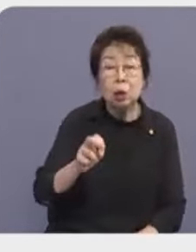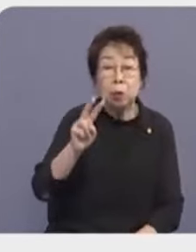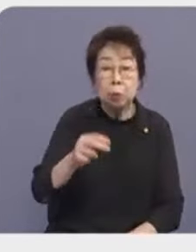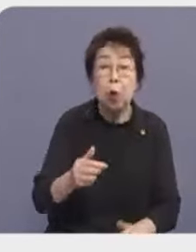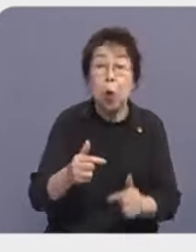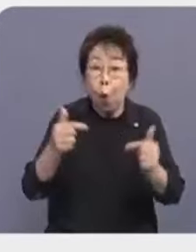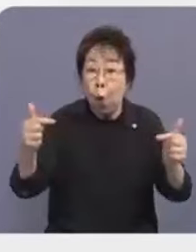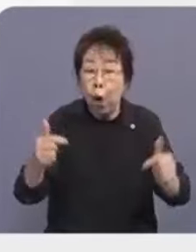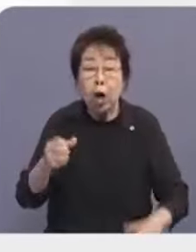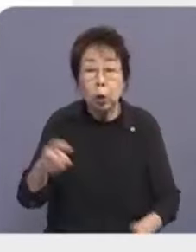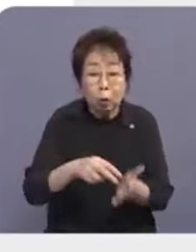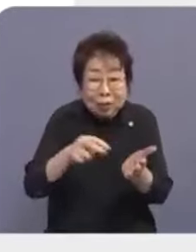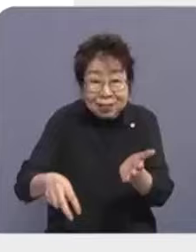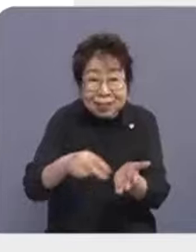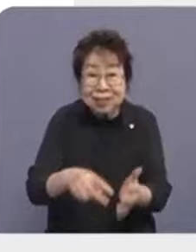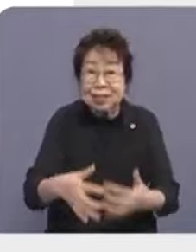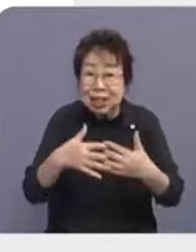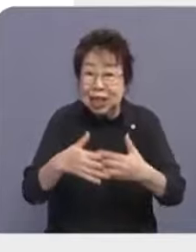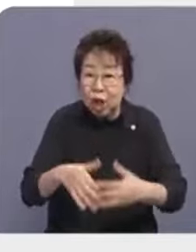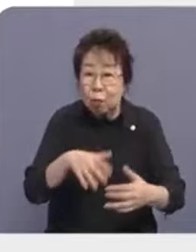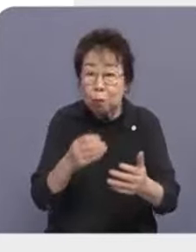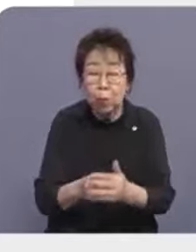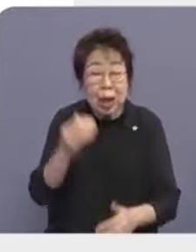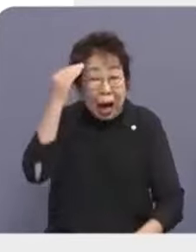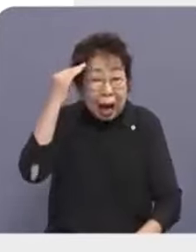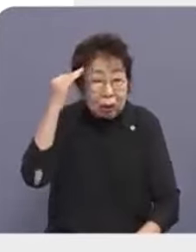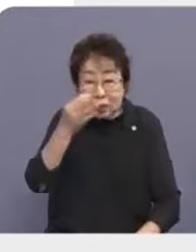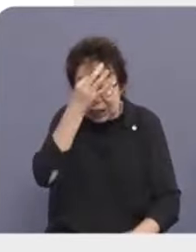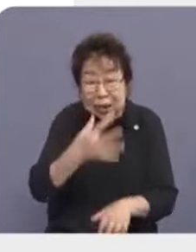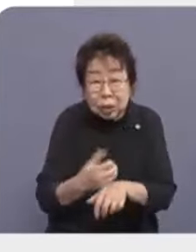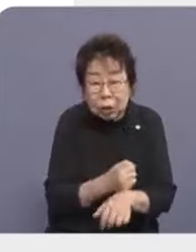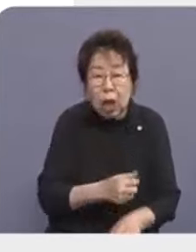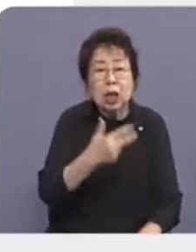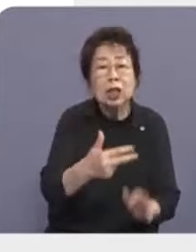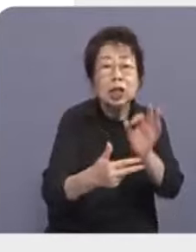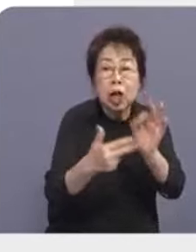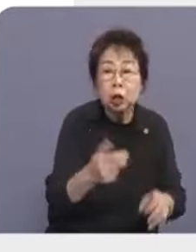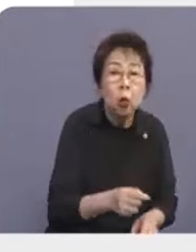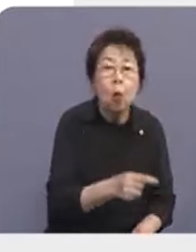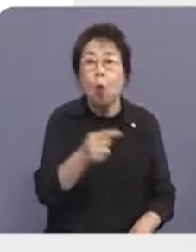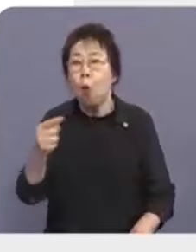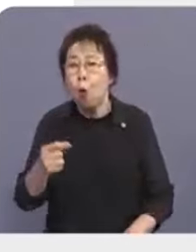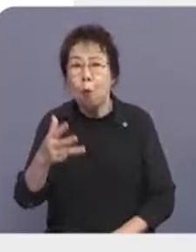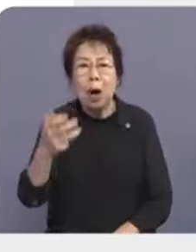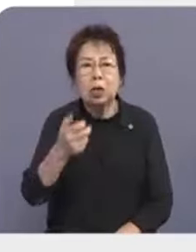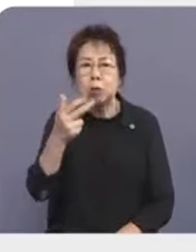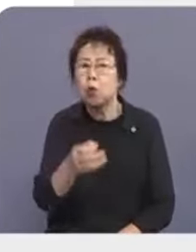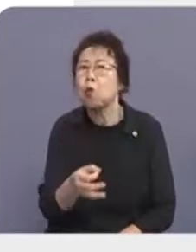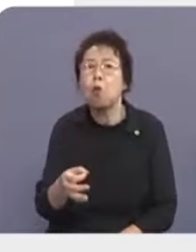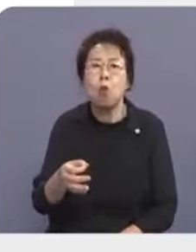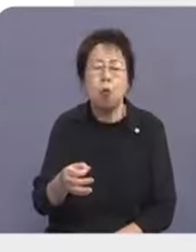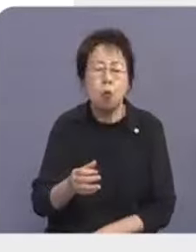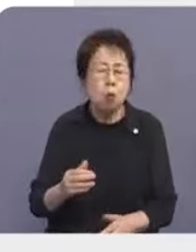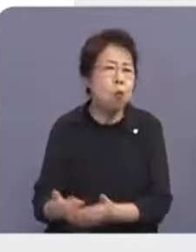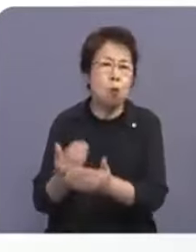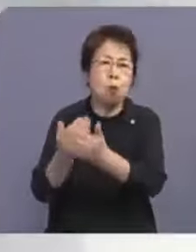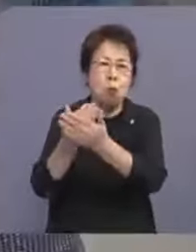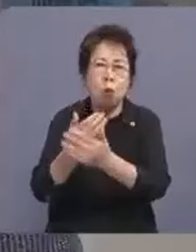뛰고 하역 장비 핵심 부품 국산화율도 7%에서 87%까지